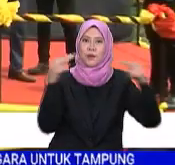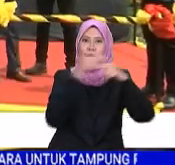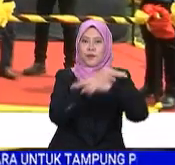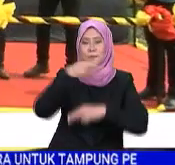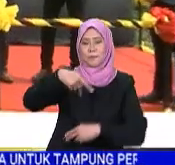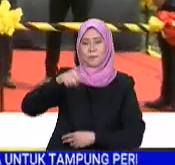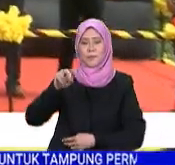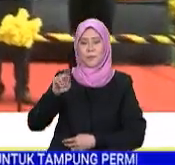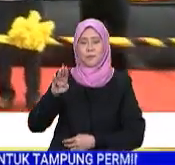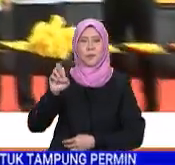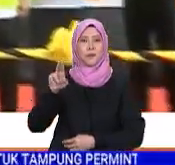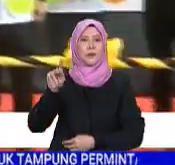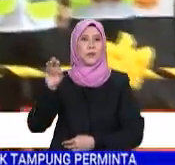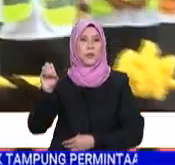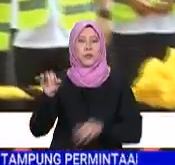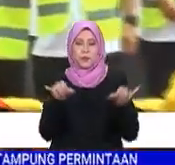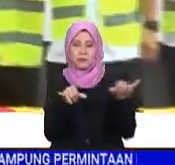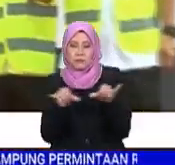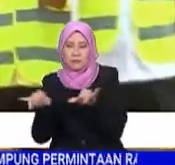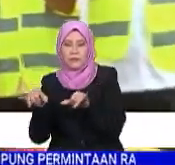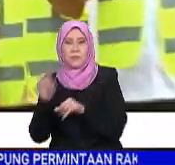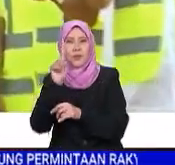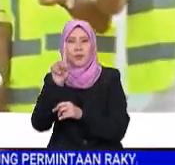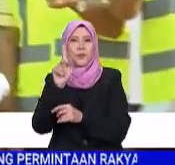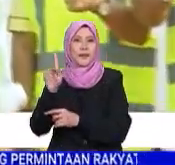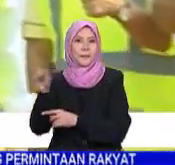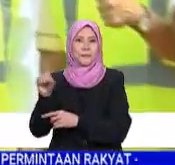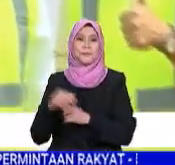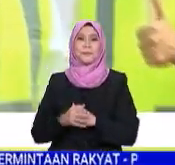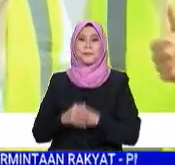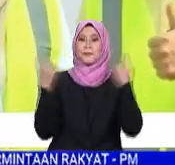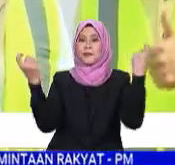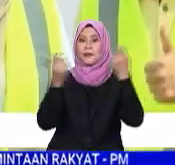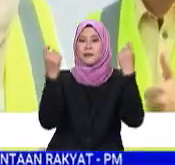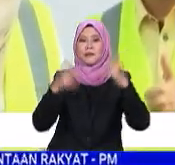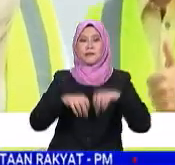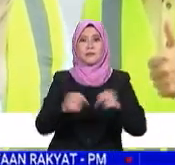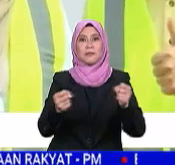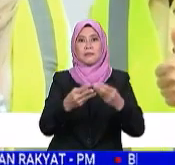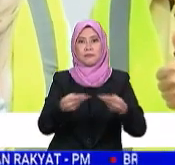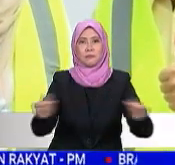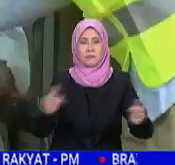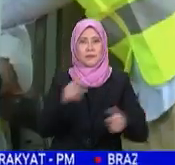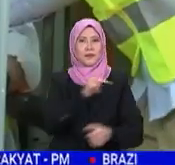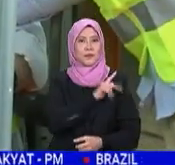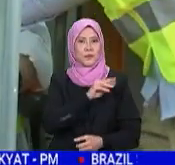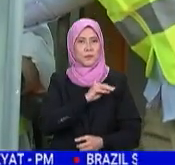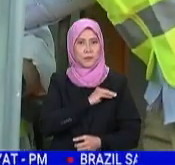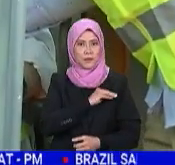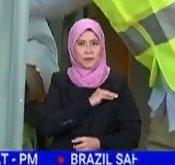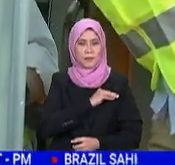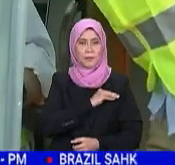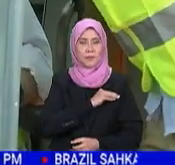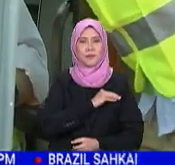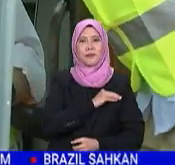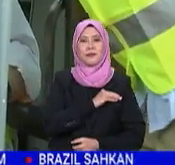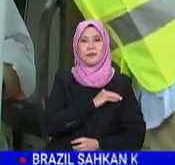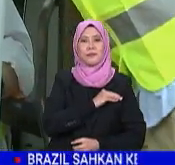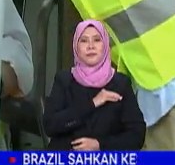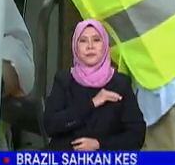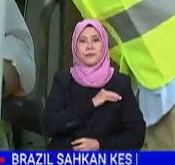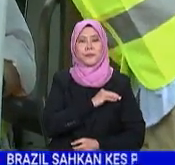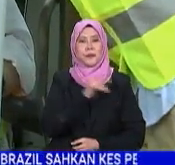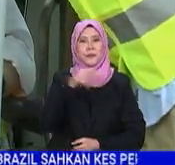dengan corak lebih kurang satu km majelis pecah tanah Project disempurnakan oleh ketua menteri dato' patinggi tansuria Bang Johari